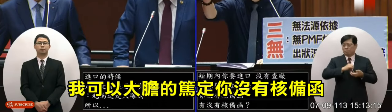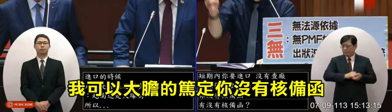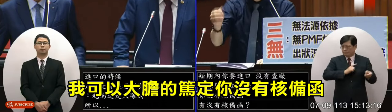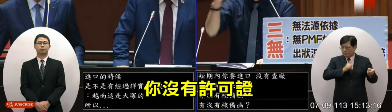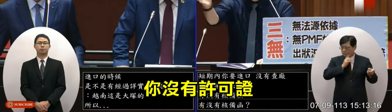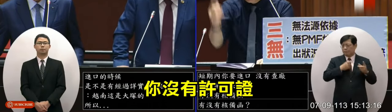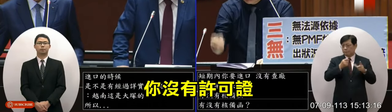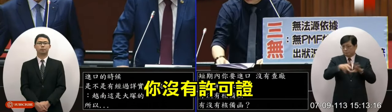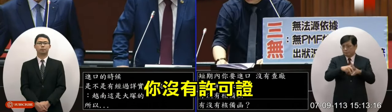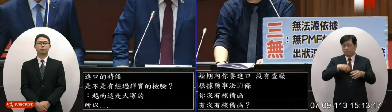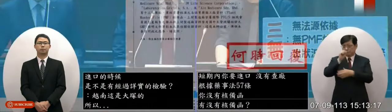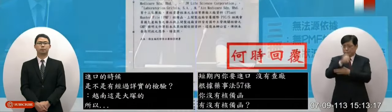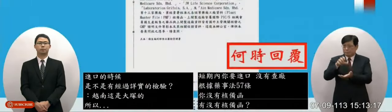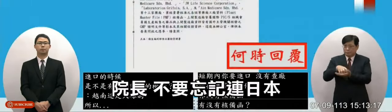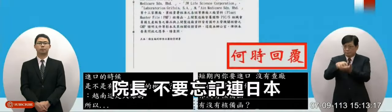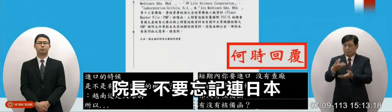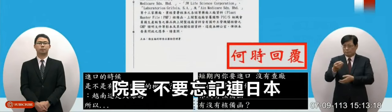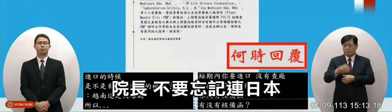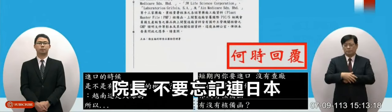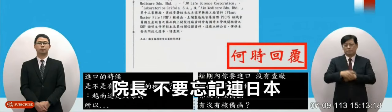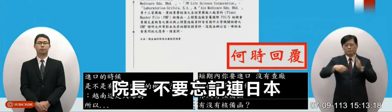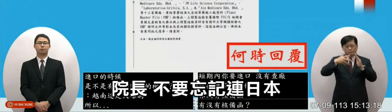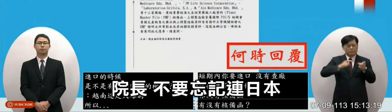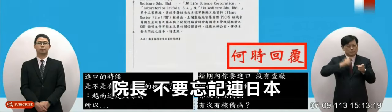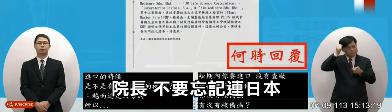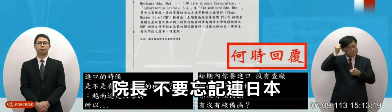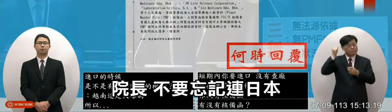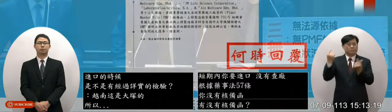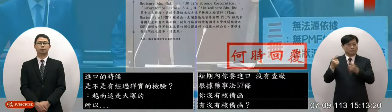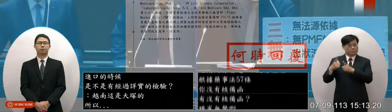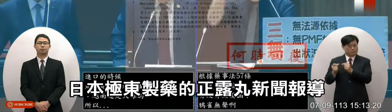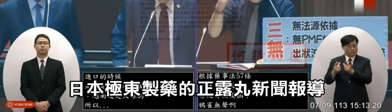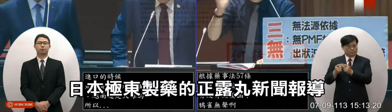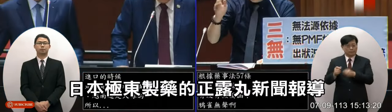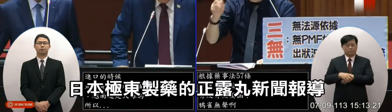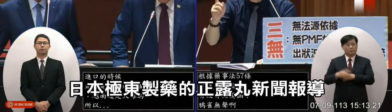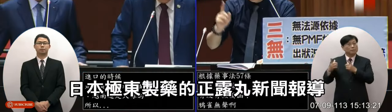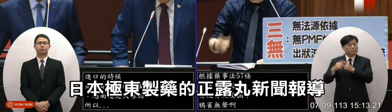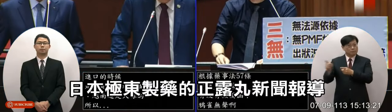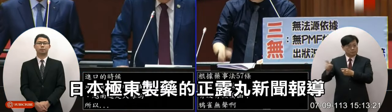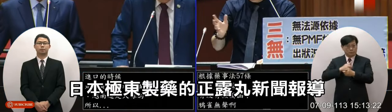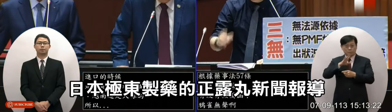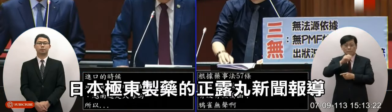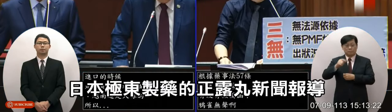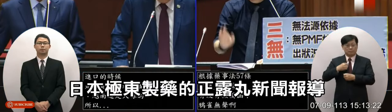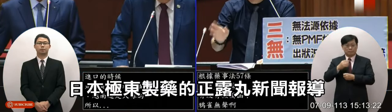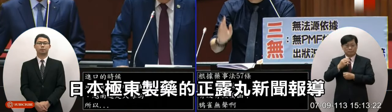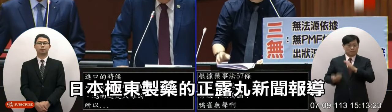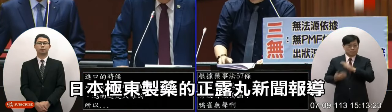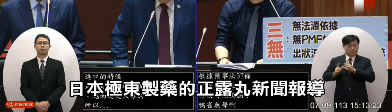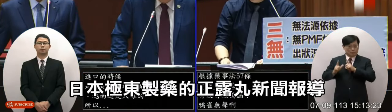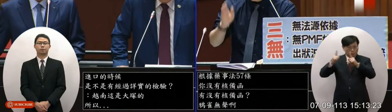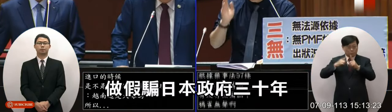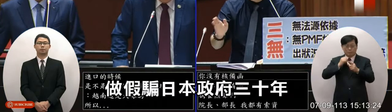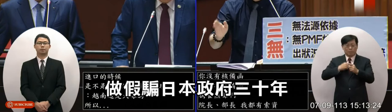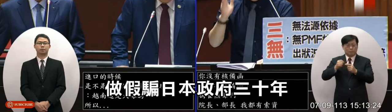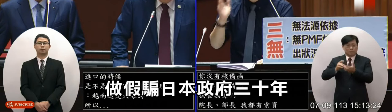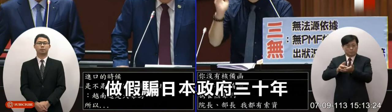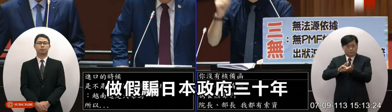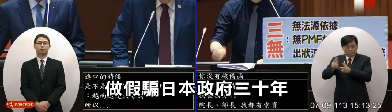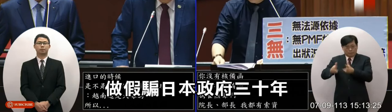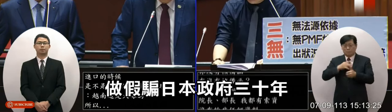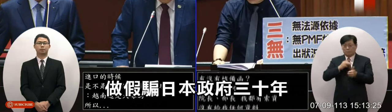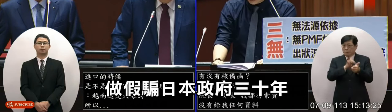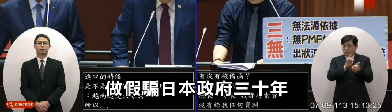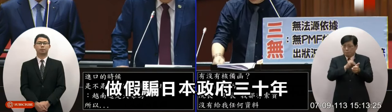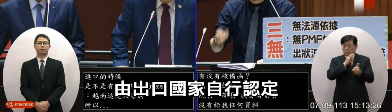没有核备函，你没有许可证。院长，不要忘记，连日本吉东制药的正鹿丸新闻报道、啊，作假骗